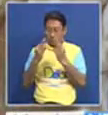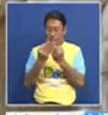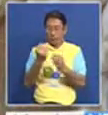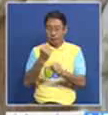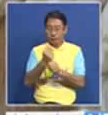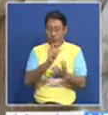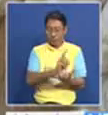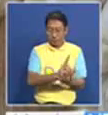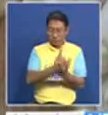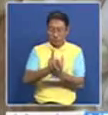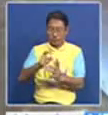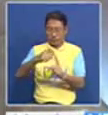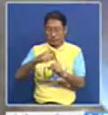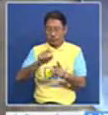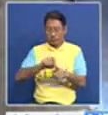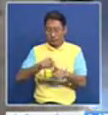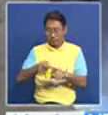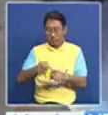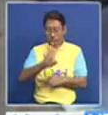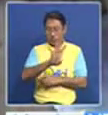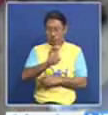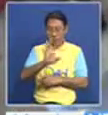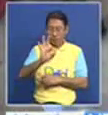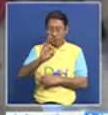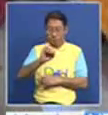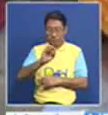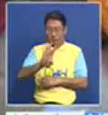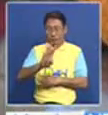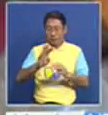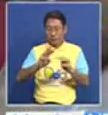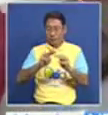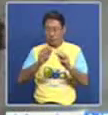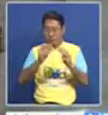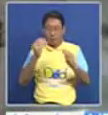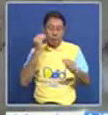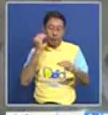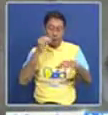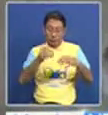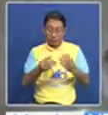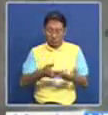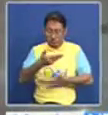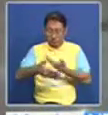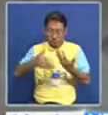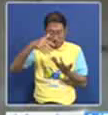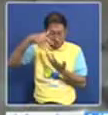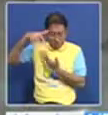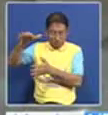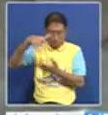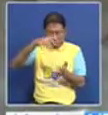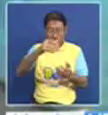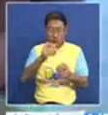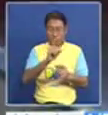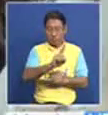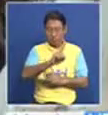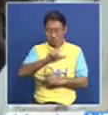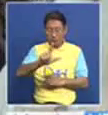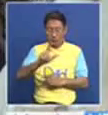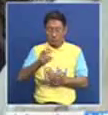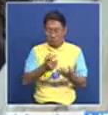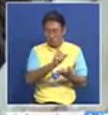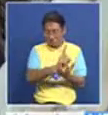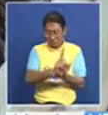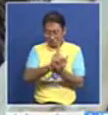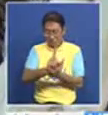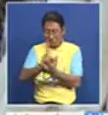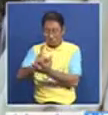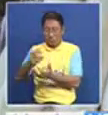ผลิตกระทงจากเปลือกข้าวโพด494ครัวเรือนสามารถส่งไปจำหน่ายในประเทศแล้วก็ต่างประเทศปีละกว่า1ล้านใบส